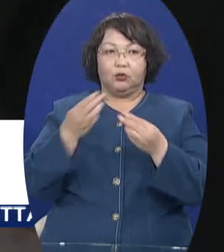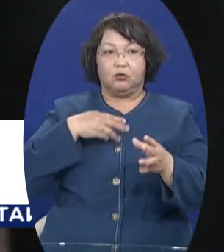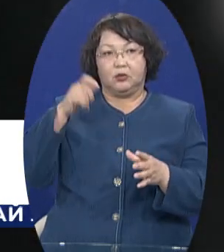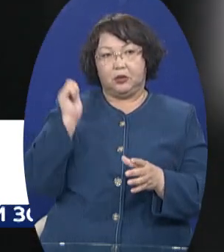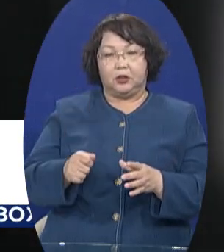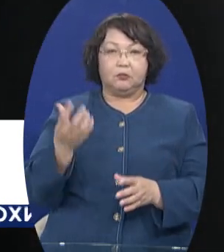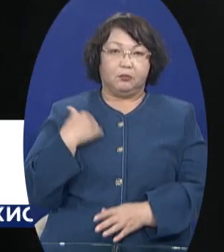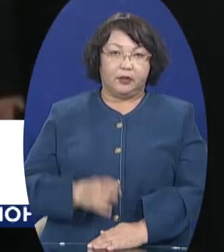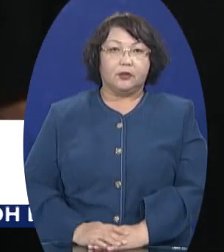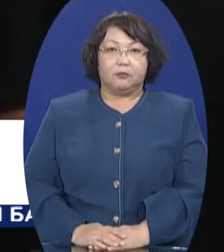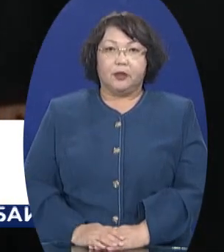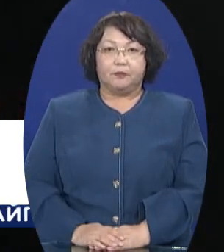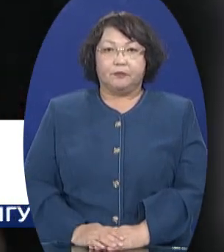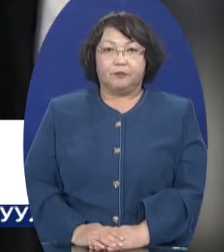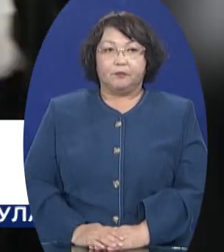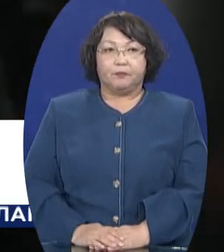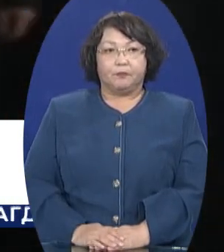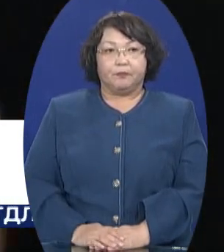байжээ.